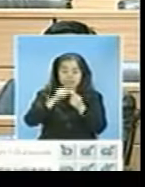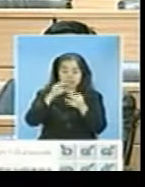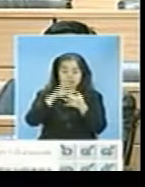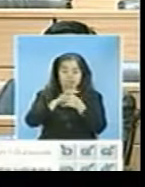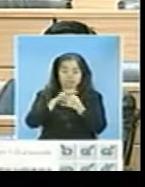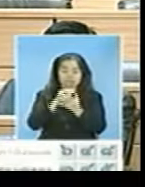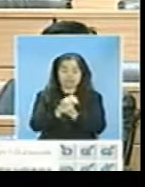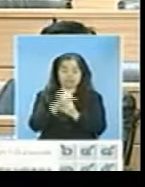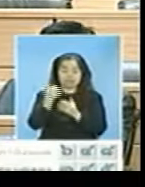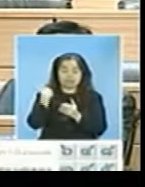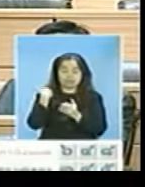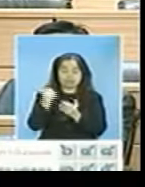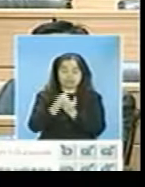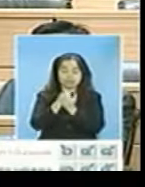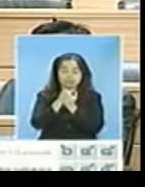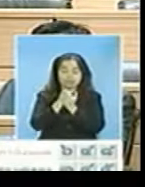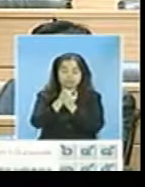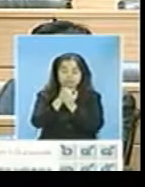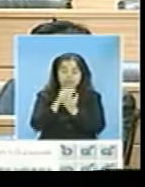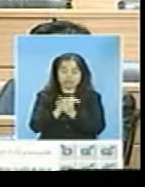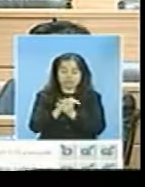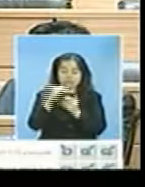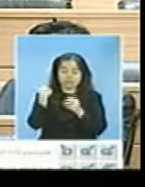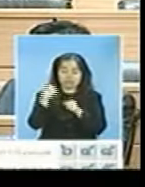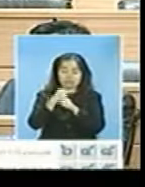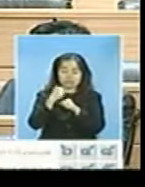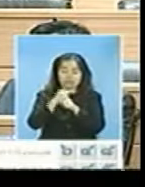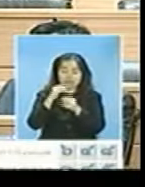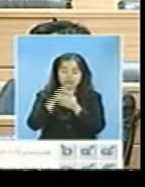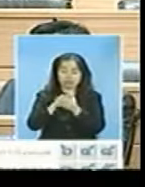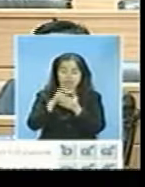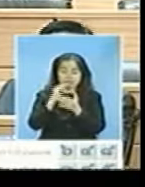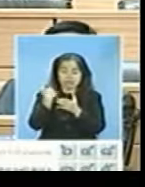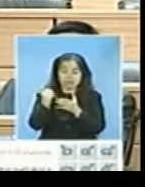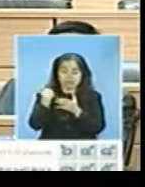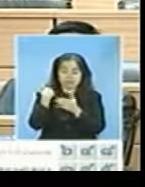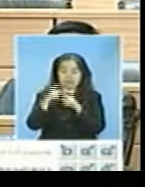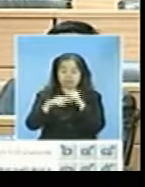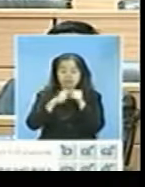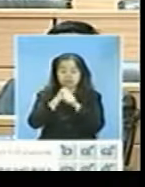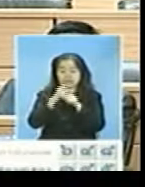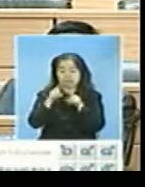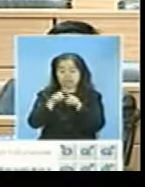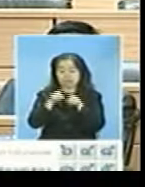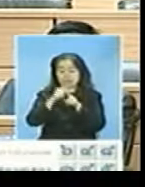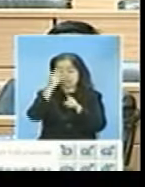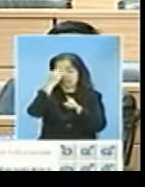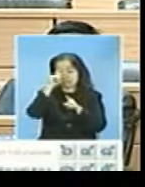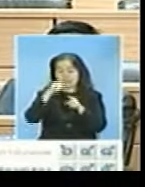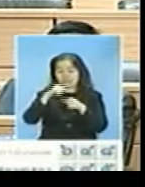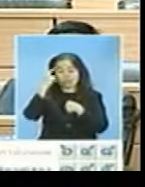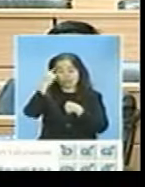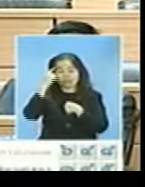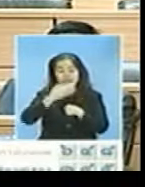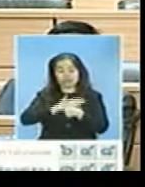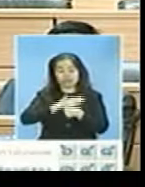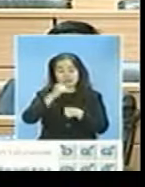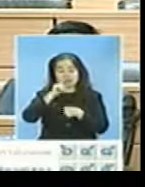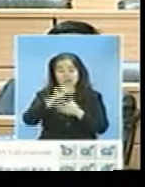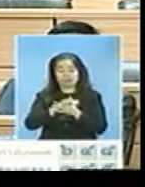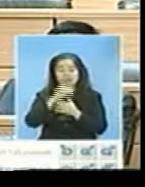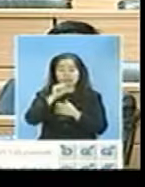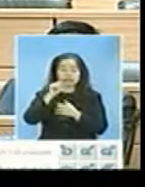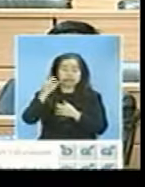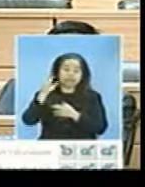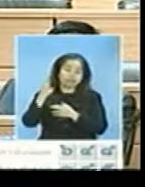เข้ามามีส่วนร่วมในการร่างรัฐธรรมนูญฉบับนี้ด้วยเพราะโดยความเห็นแล้วนี่คือสส